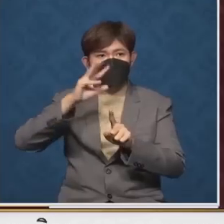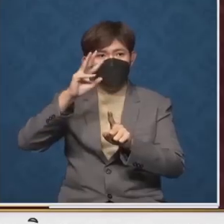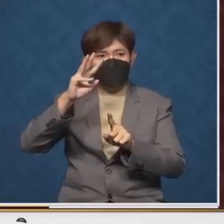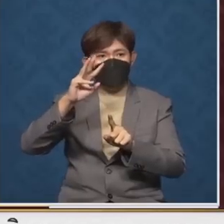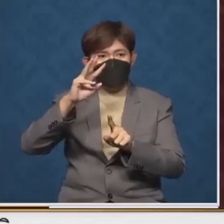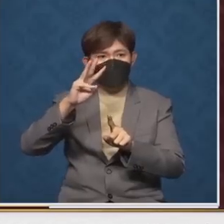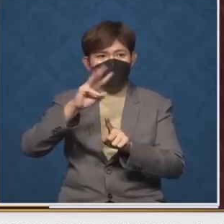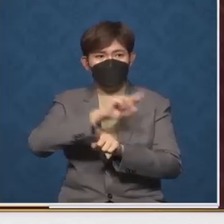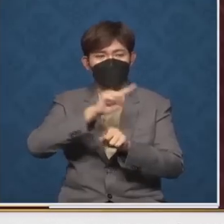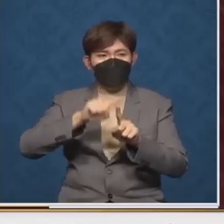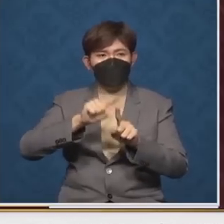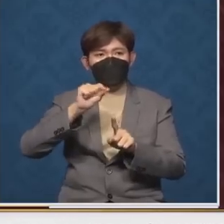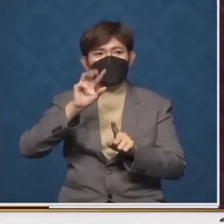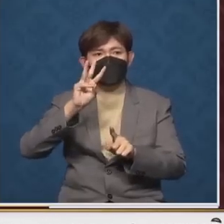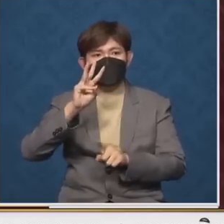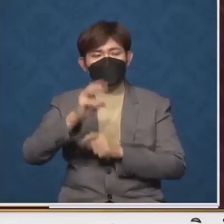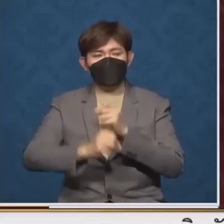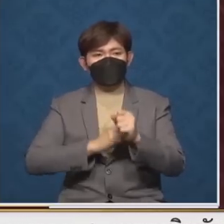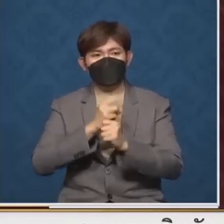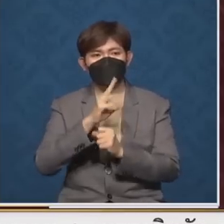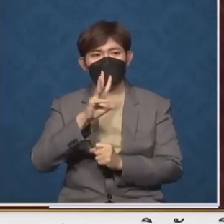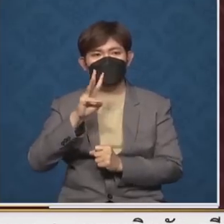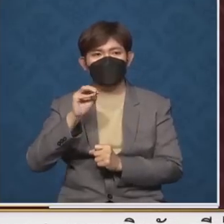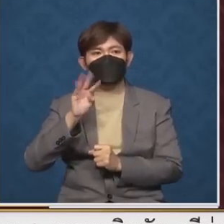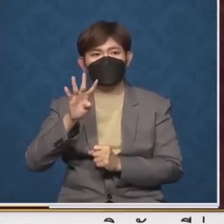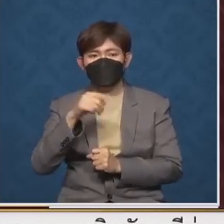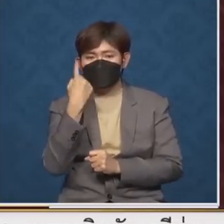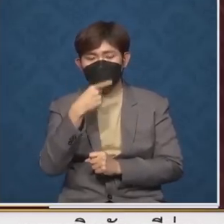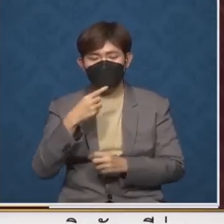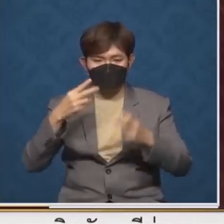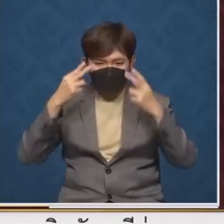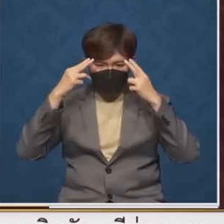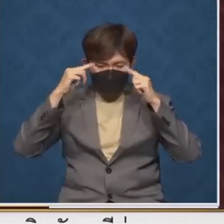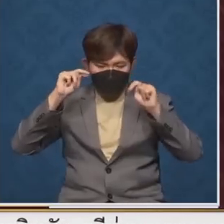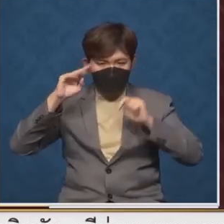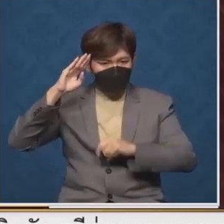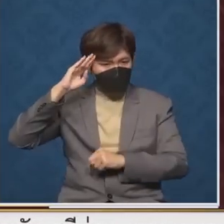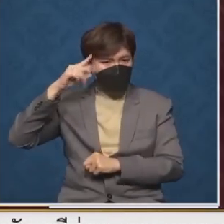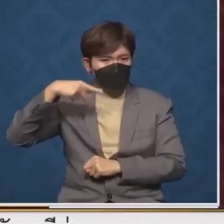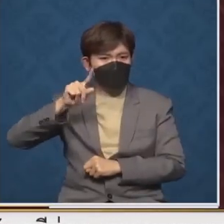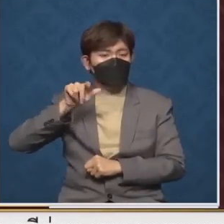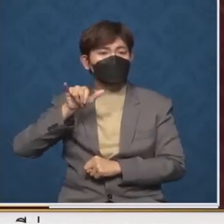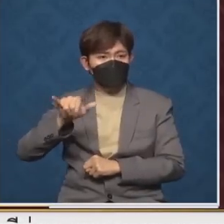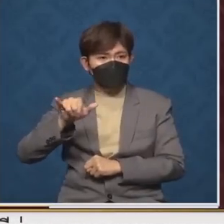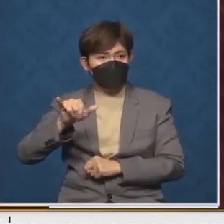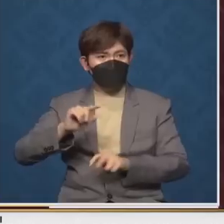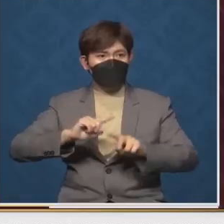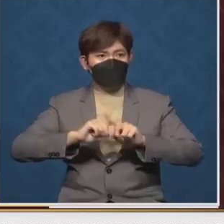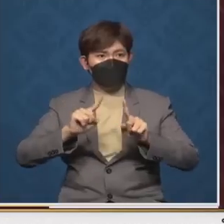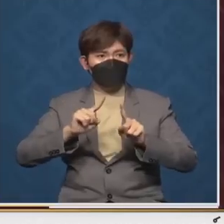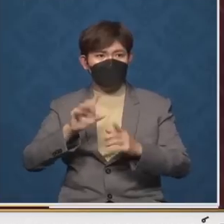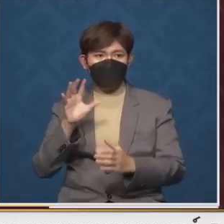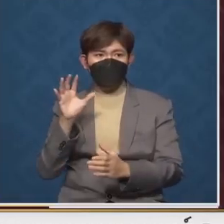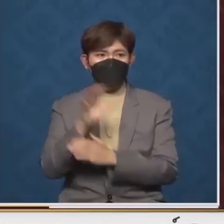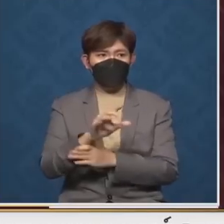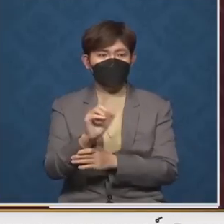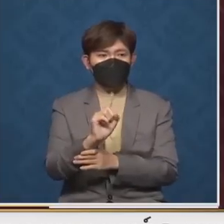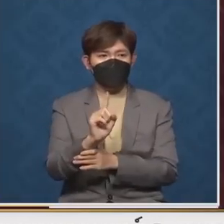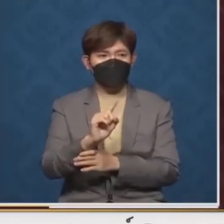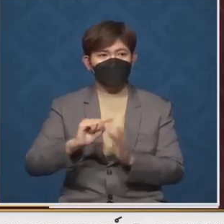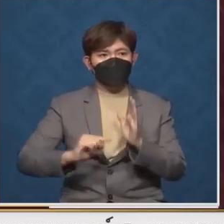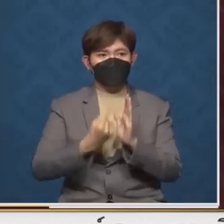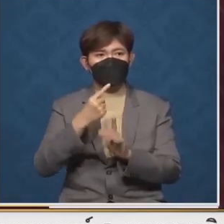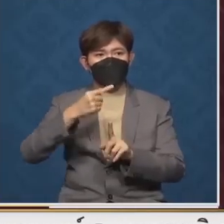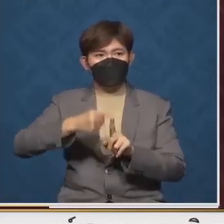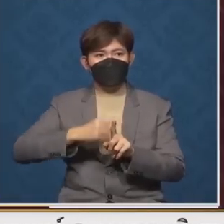ิถุนายน 2564 โยผลเอกประยุตจัโอชาณายกนำตรีแต่ไปมีผลบงครั ทั้งนี้ตั้แต่วันที่